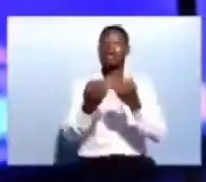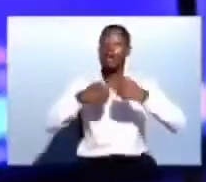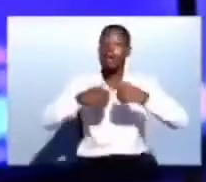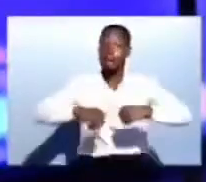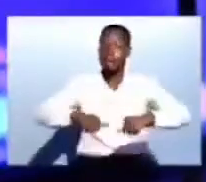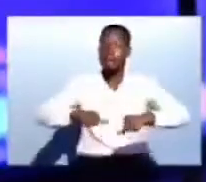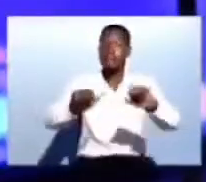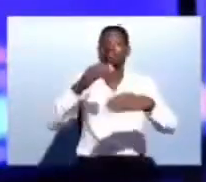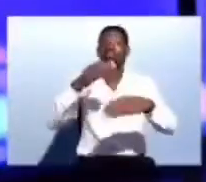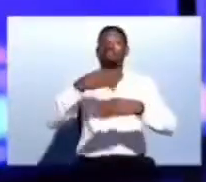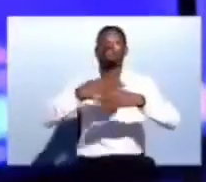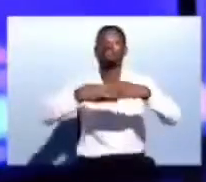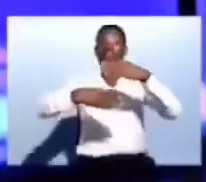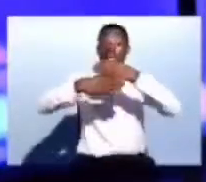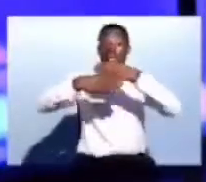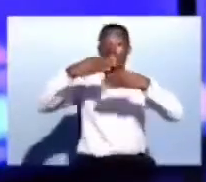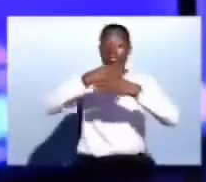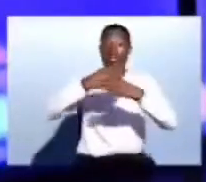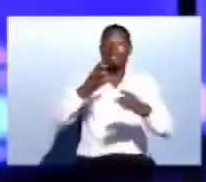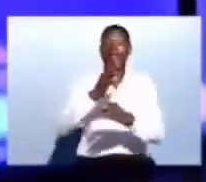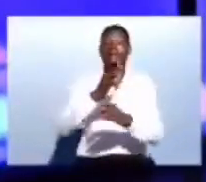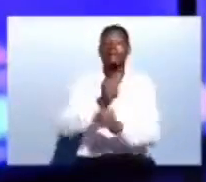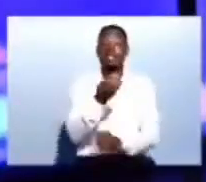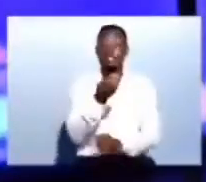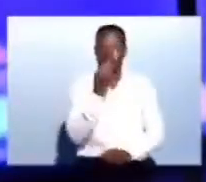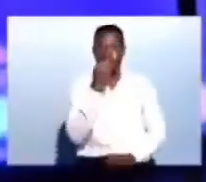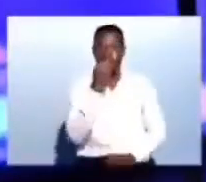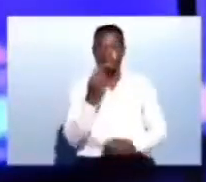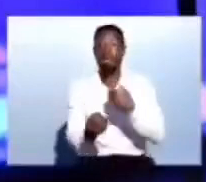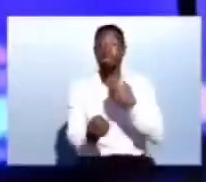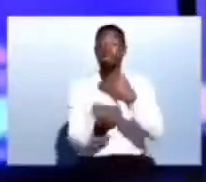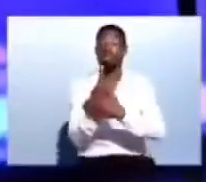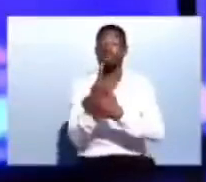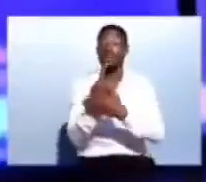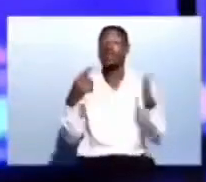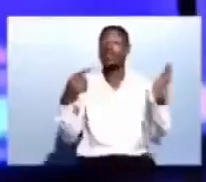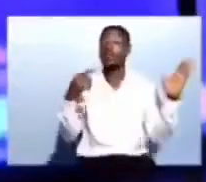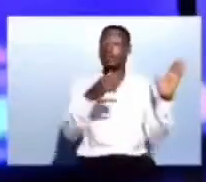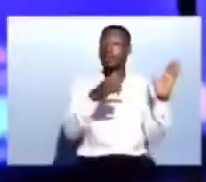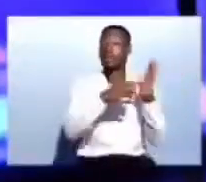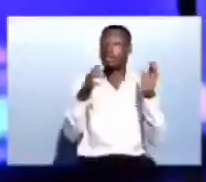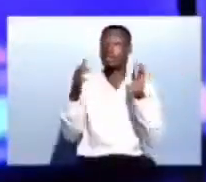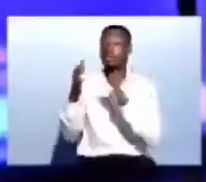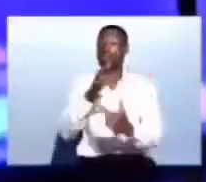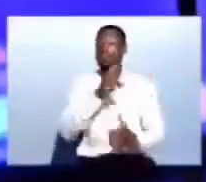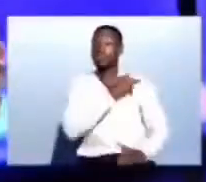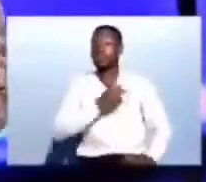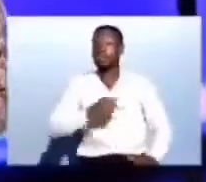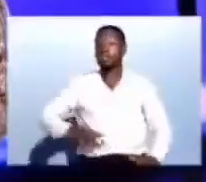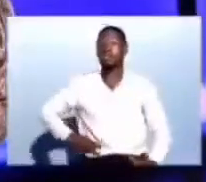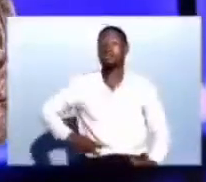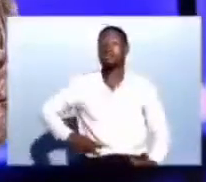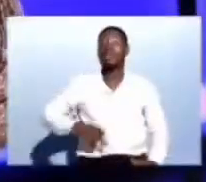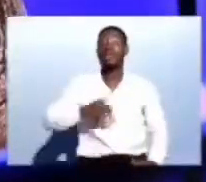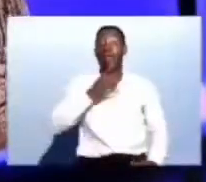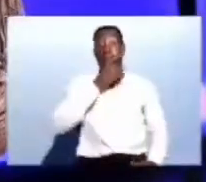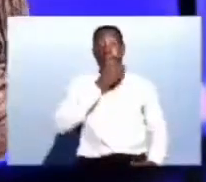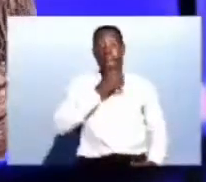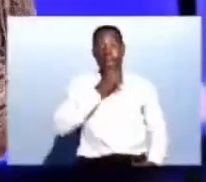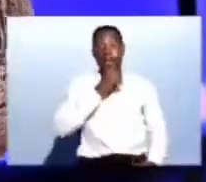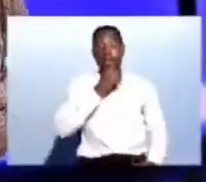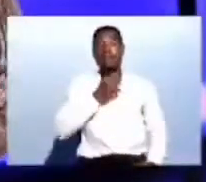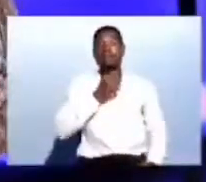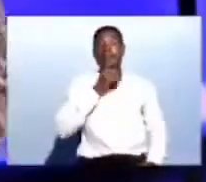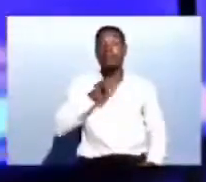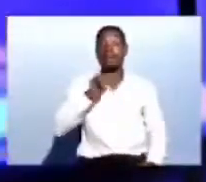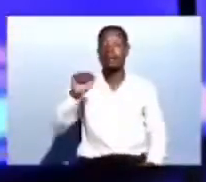inapaswa ijengwe au ipate chakula kutoka kwenye huu mzizi ambao ni Yesu Kristo. Mume na baba,